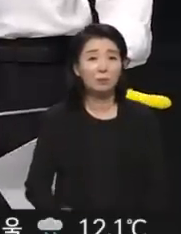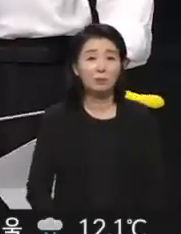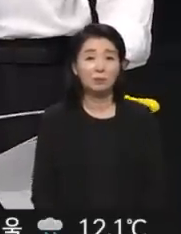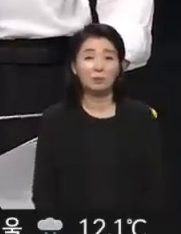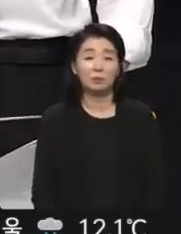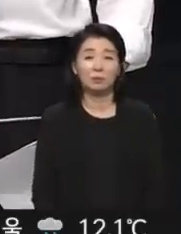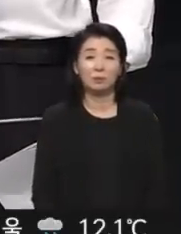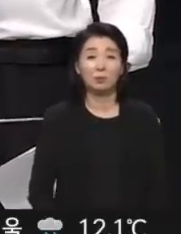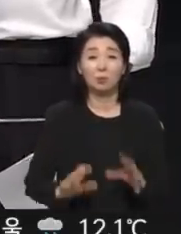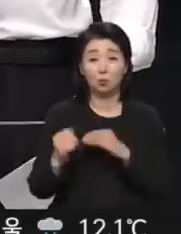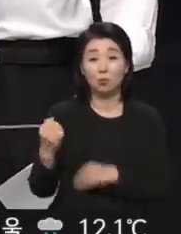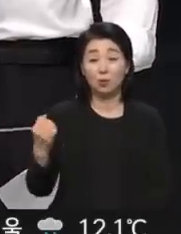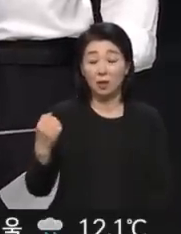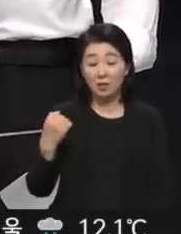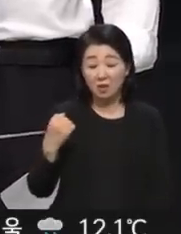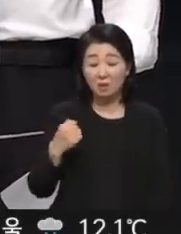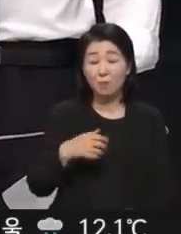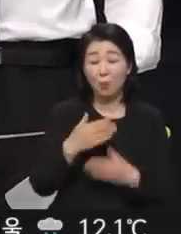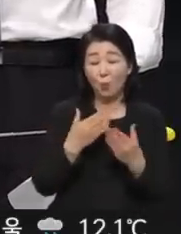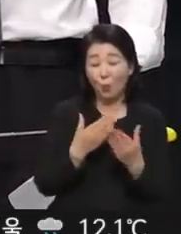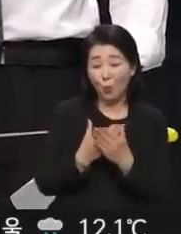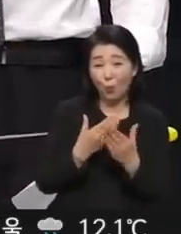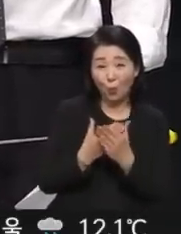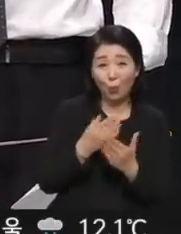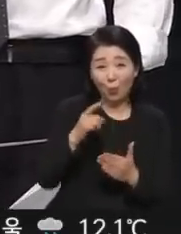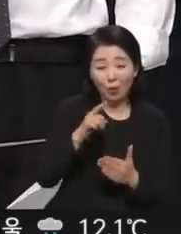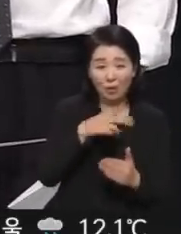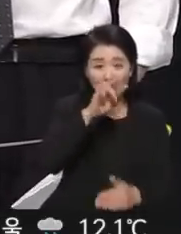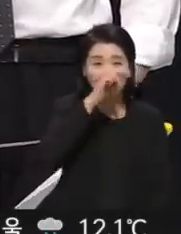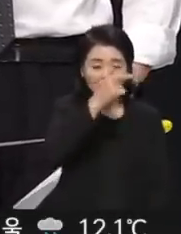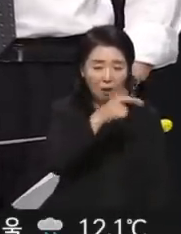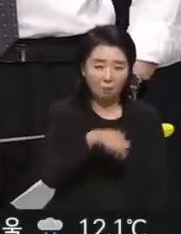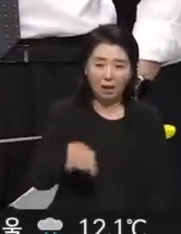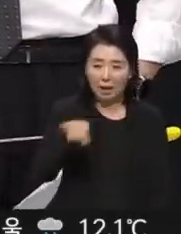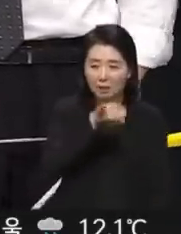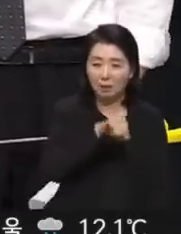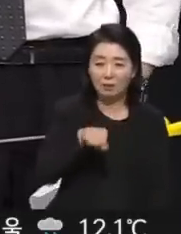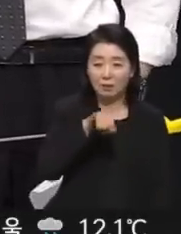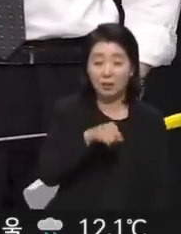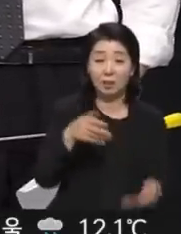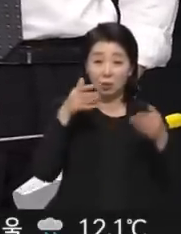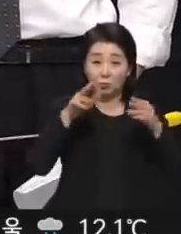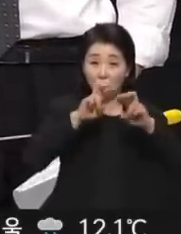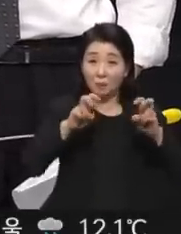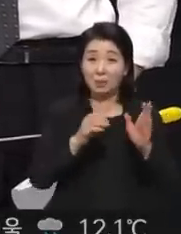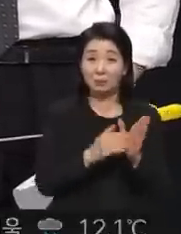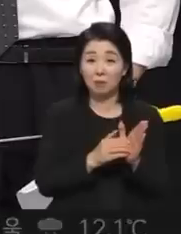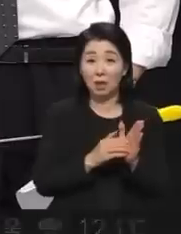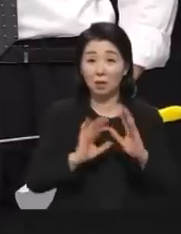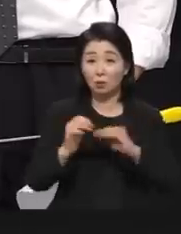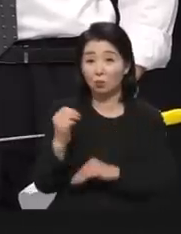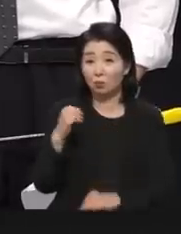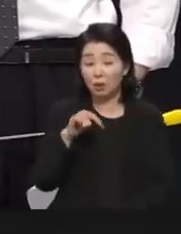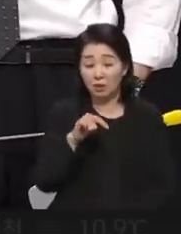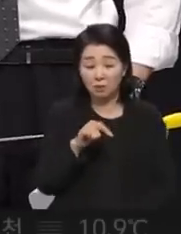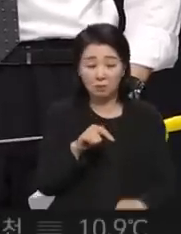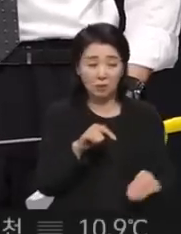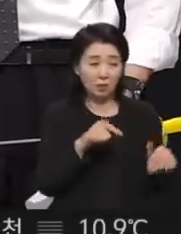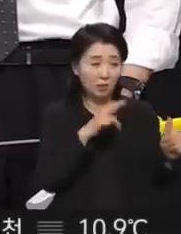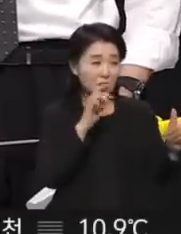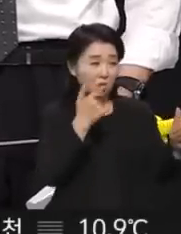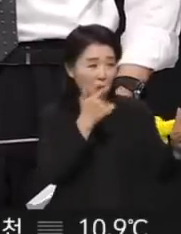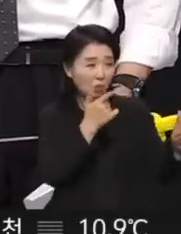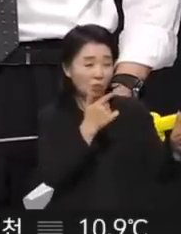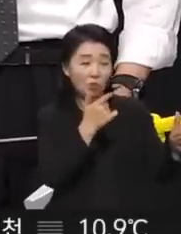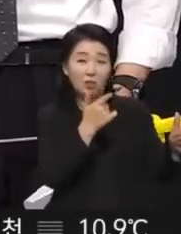자, 오늘은 여전히 국민의힘의 맹위를 떨치고 있는 전광훈 바이러스에 줌인해봤는데요. 과연 국민의힘은 이참에 전광훈